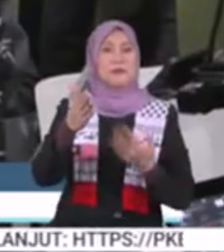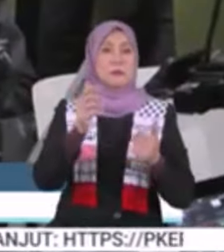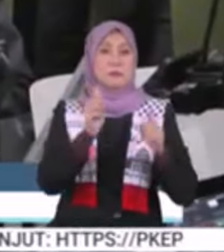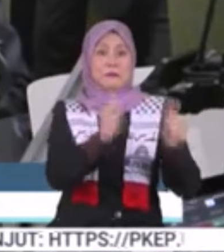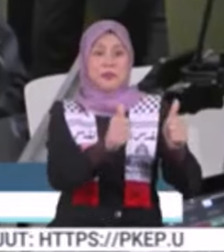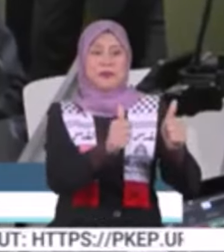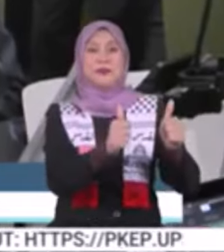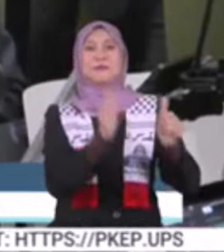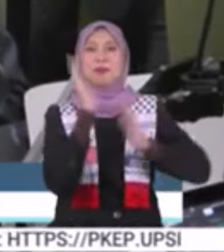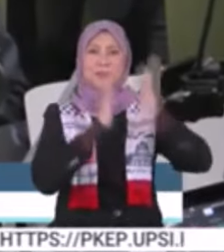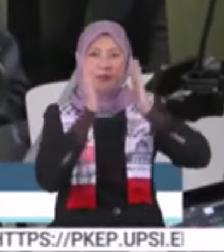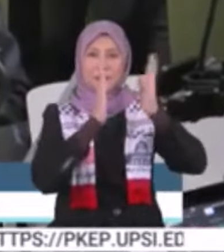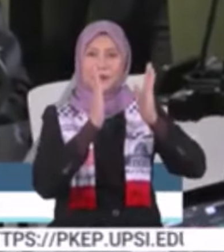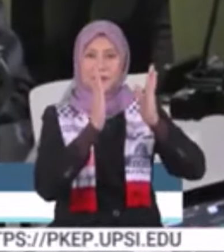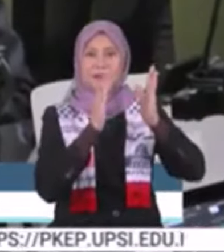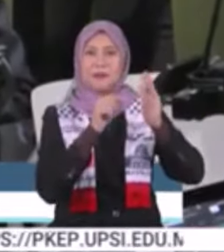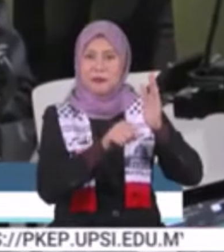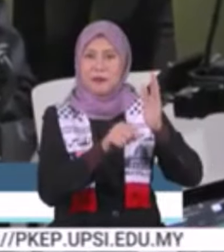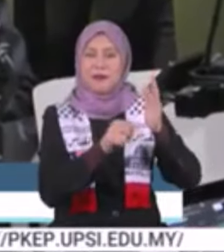diutamakan